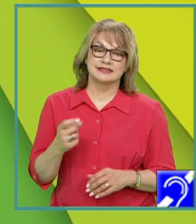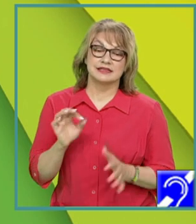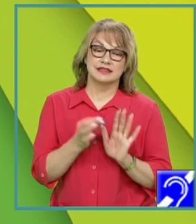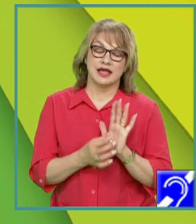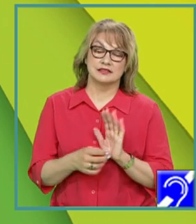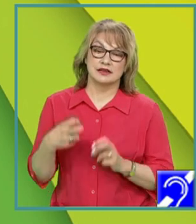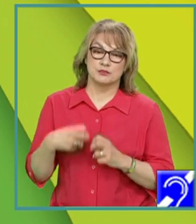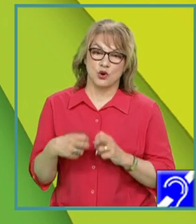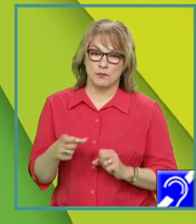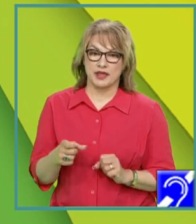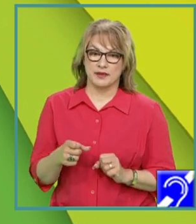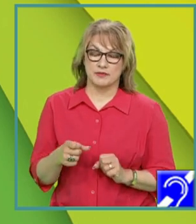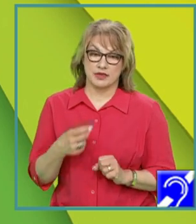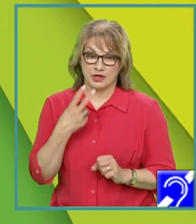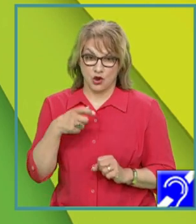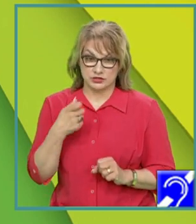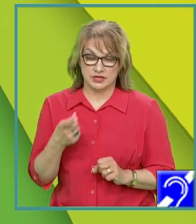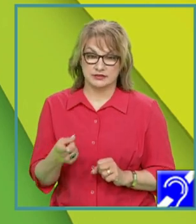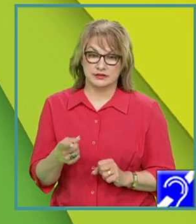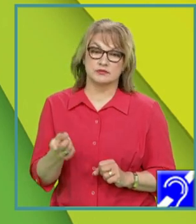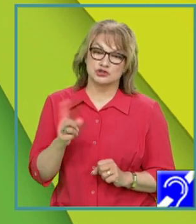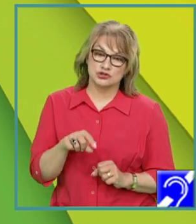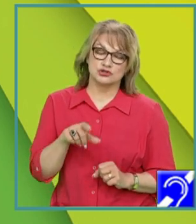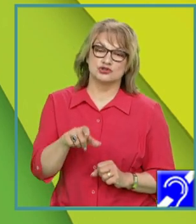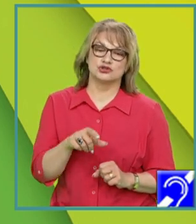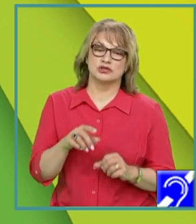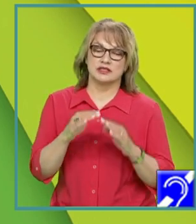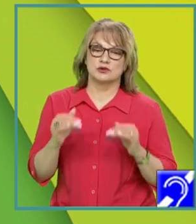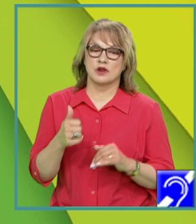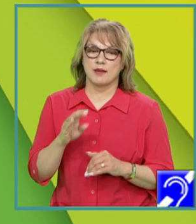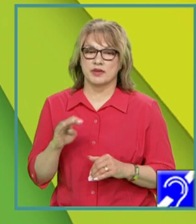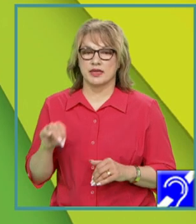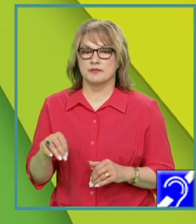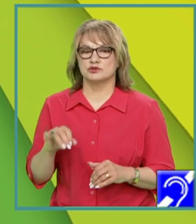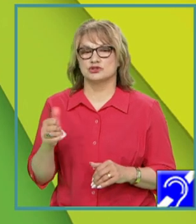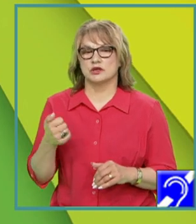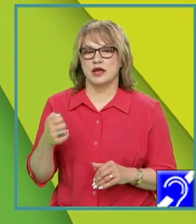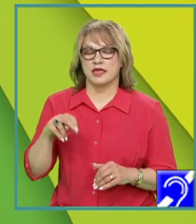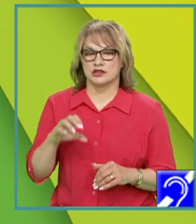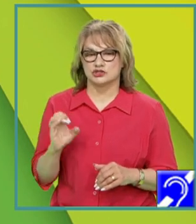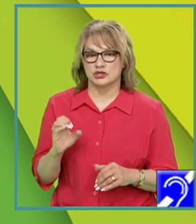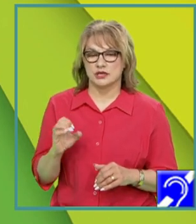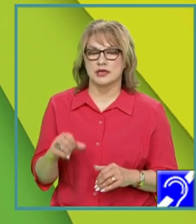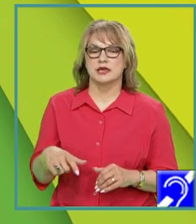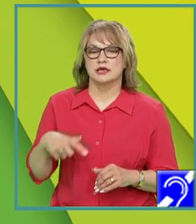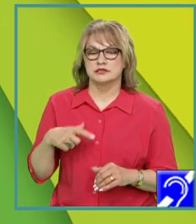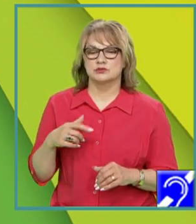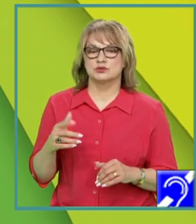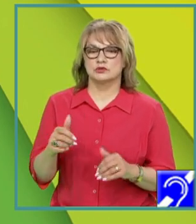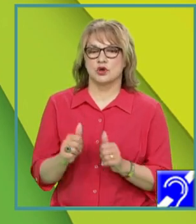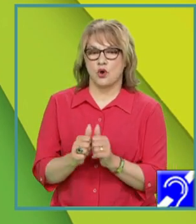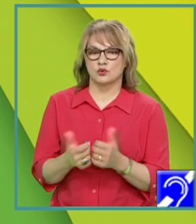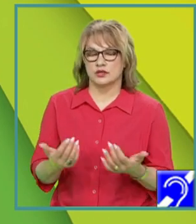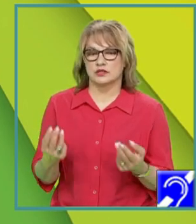datele problemei constatăm că și triunghiurile abm și a n c sunt congruențe